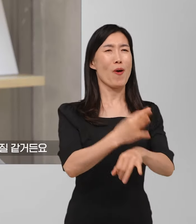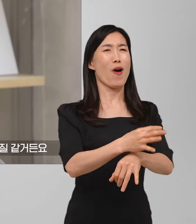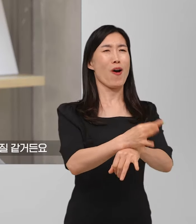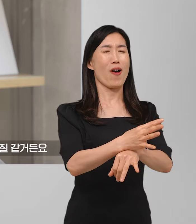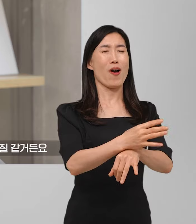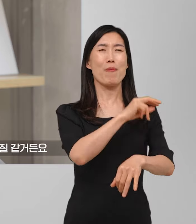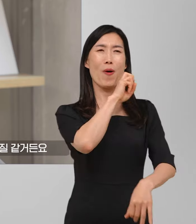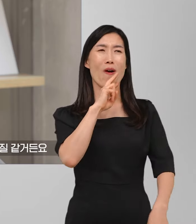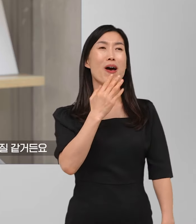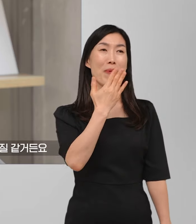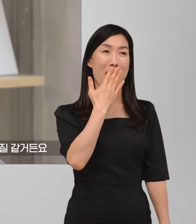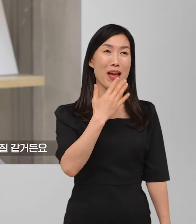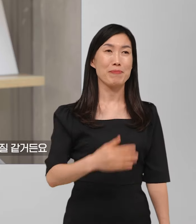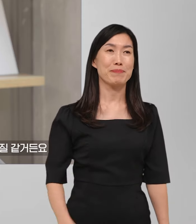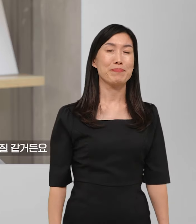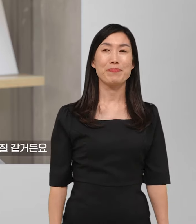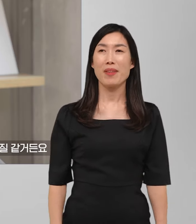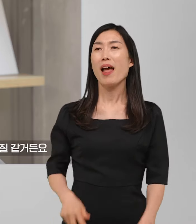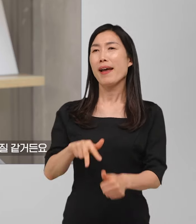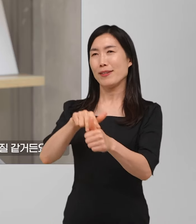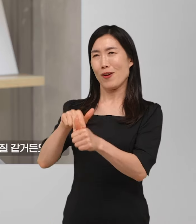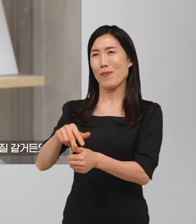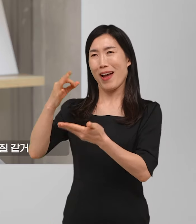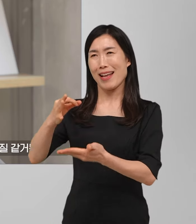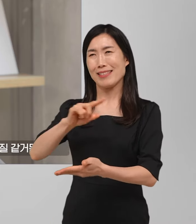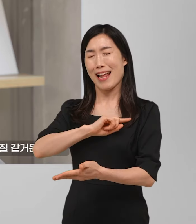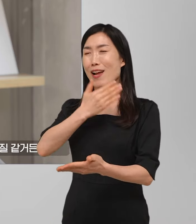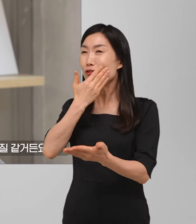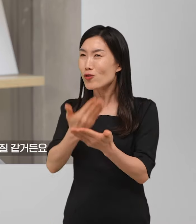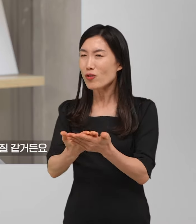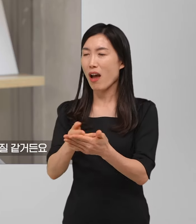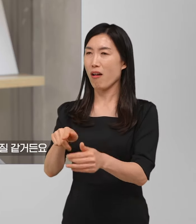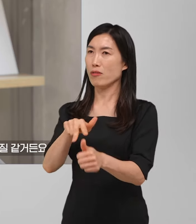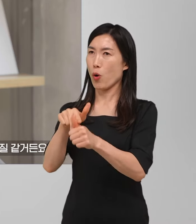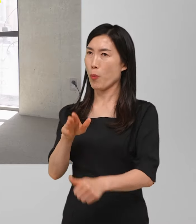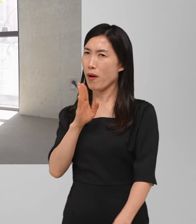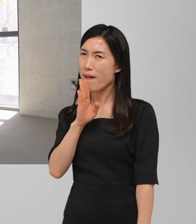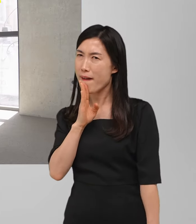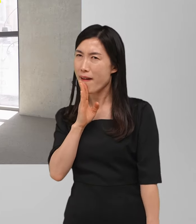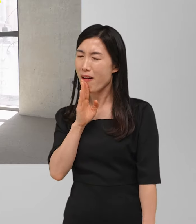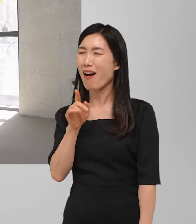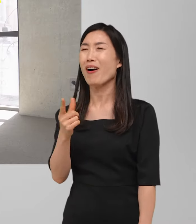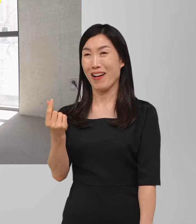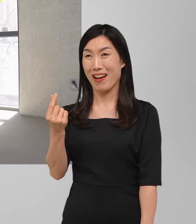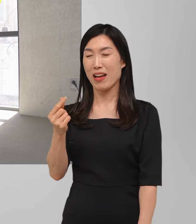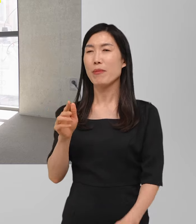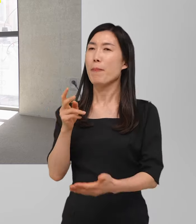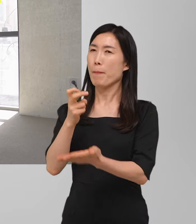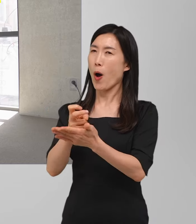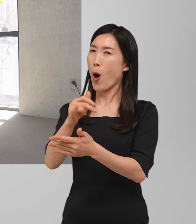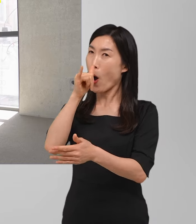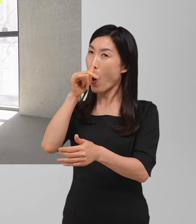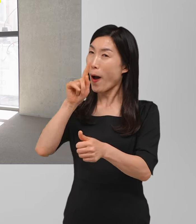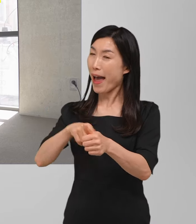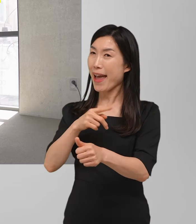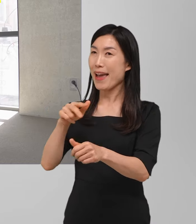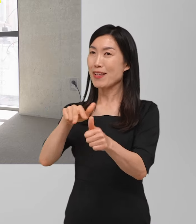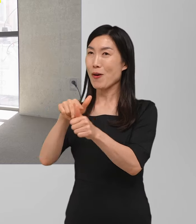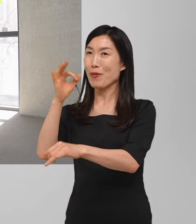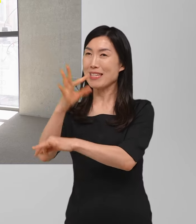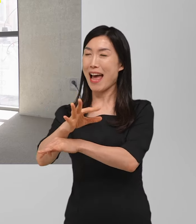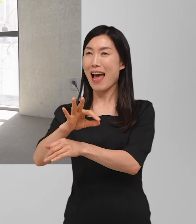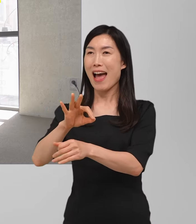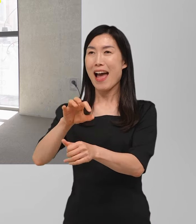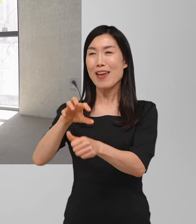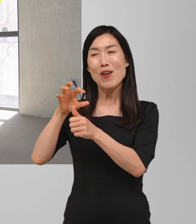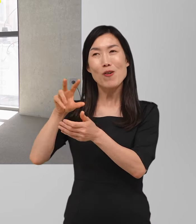실제로 이게 데이터 가치에 또 제일 중요한 부분이 그 데이터 품질 같거든요. 그렇죠. 상향 평준화가 될 수 있는 가능성이 이번 법령과